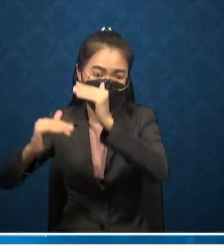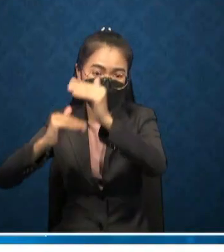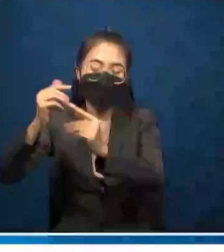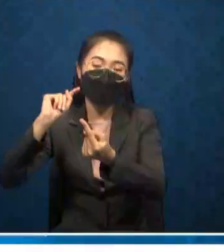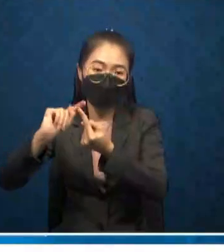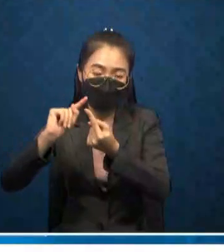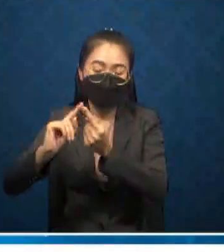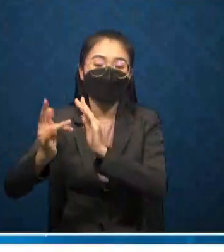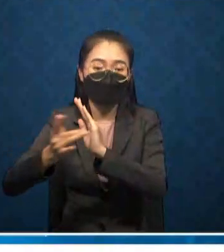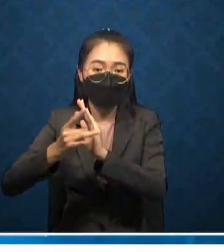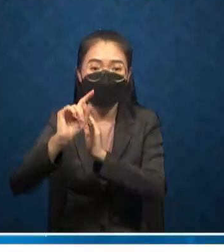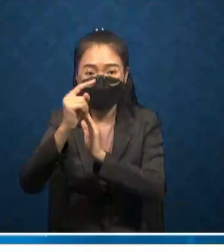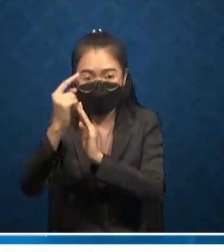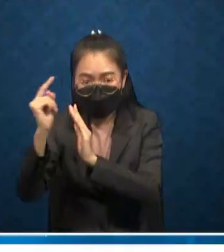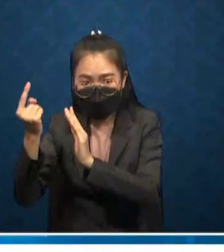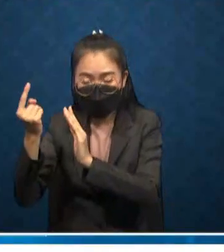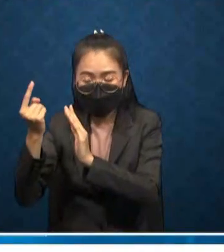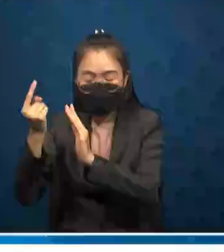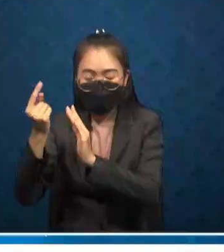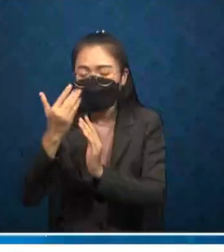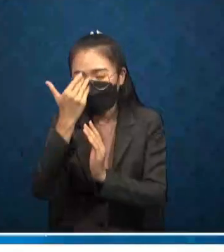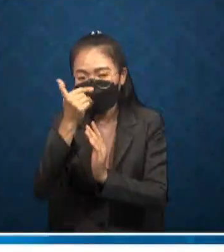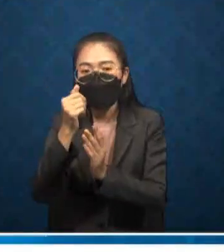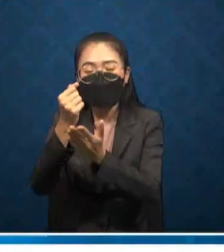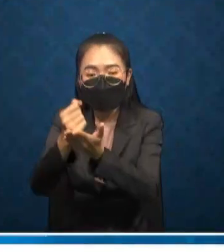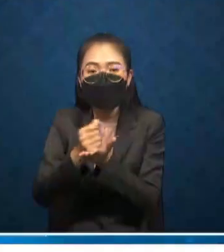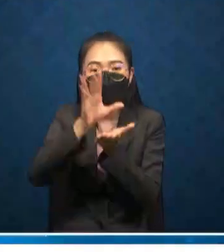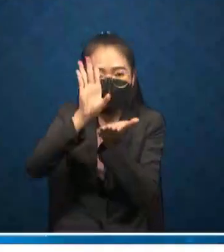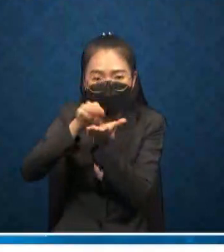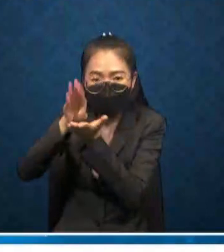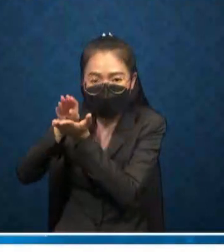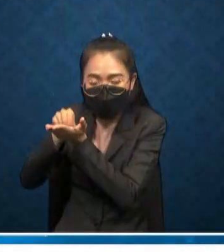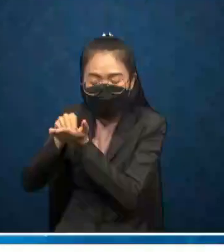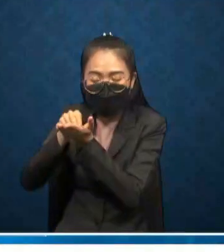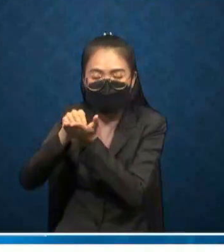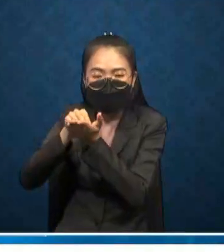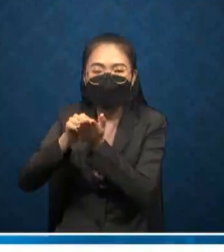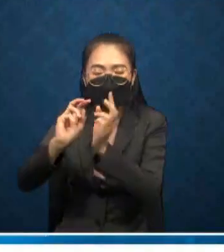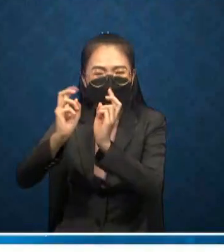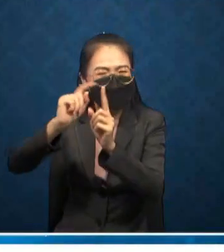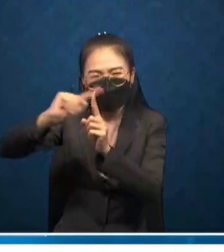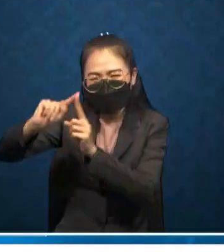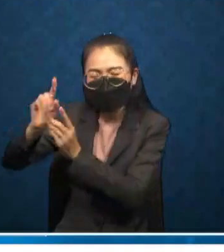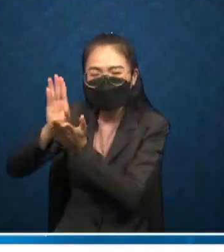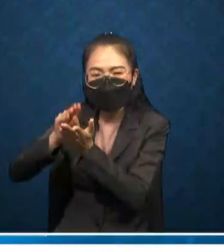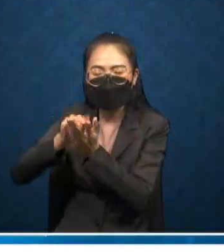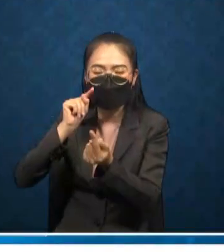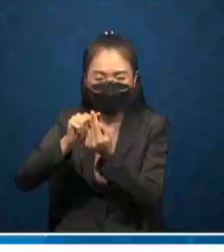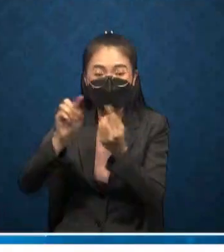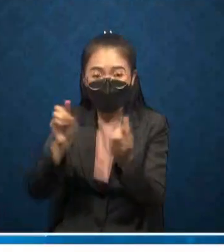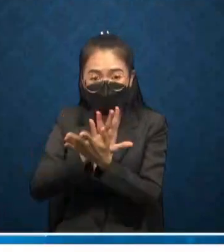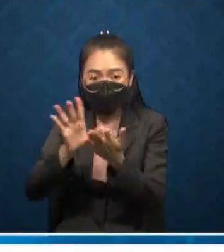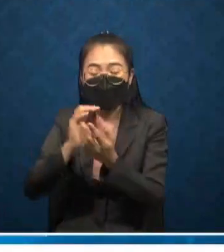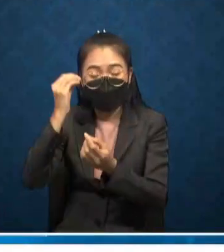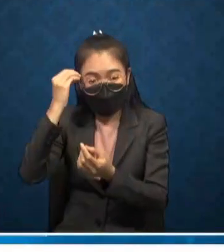Technologyเพื่อเป็นพื้นที่ในการเก็บรวบรวมข้อมูลประเพณีวัฒนธรรมศิลปะวัฒนธรรมกลุ่มปัญญา